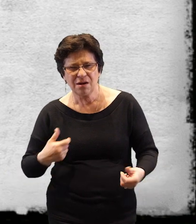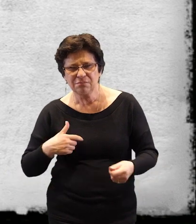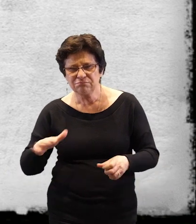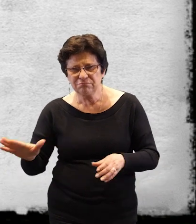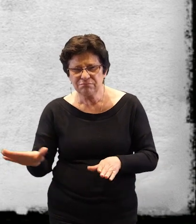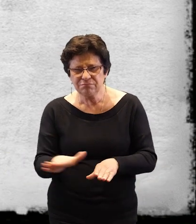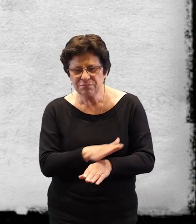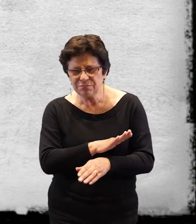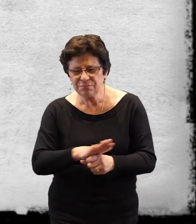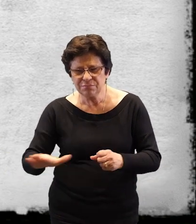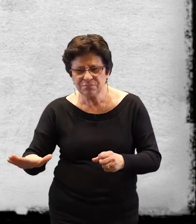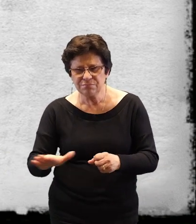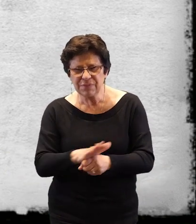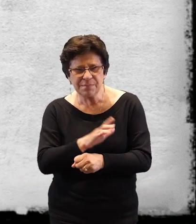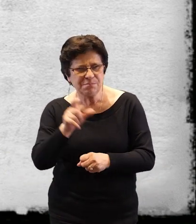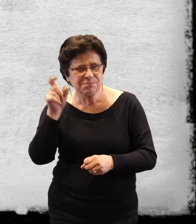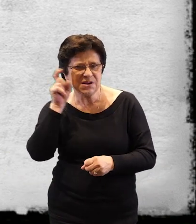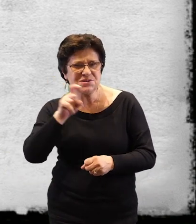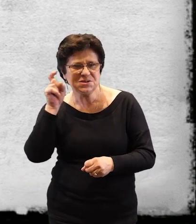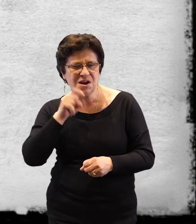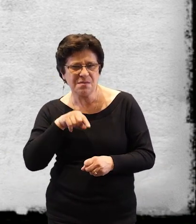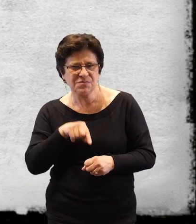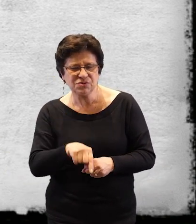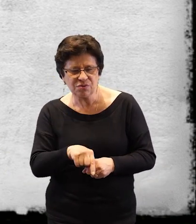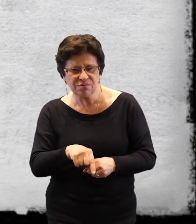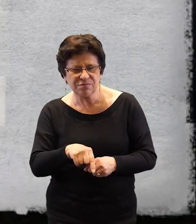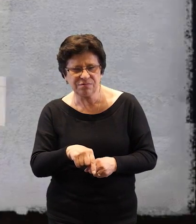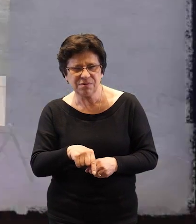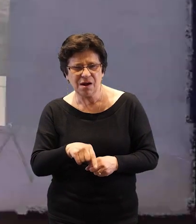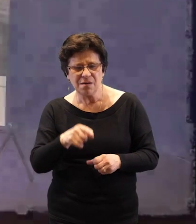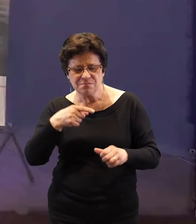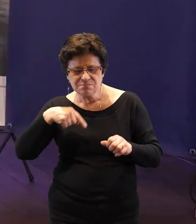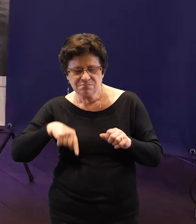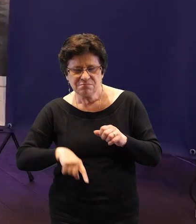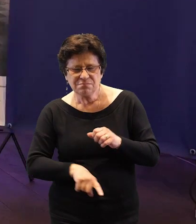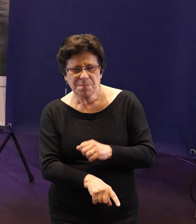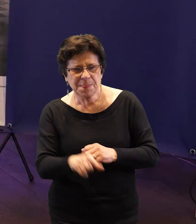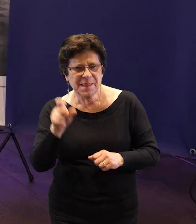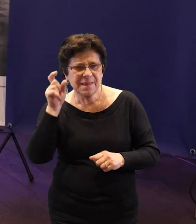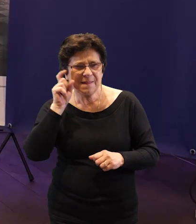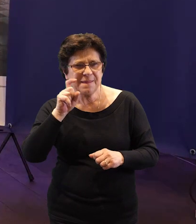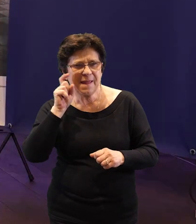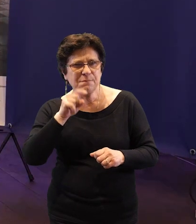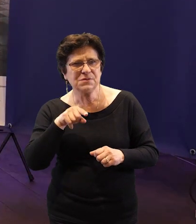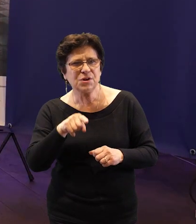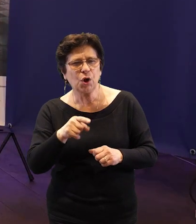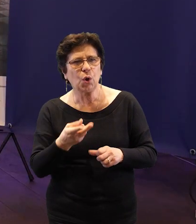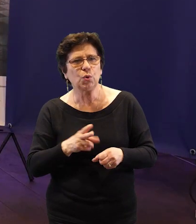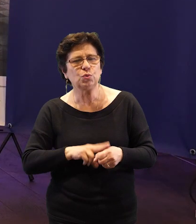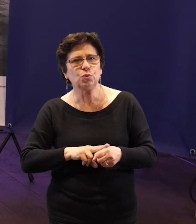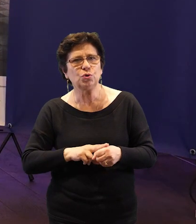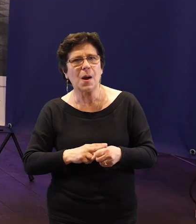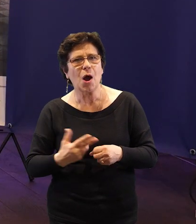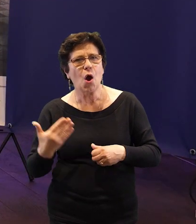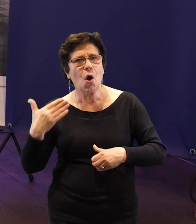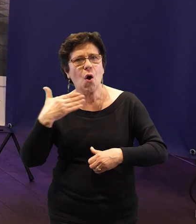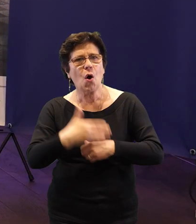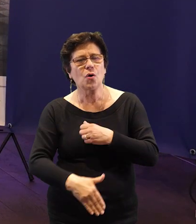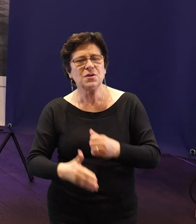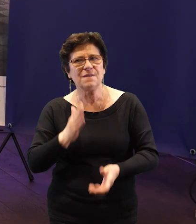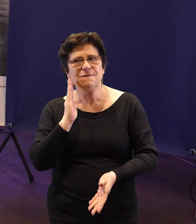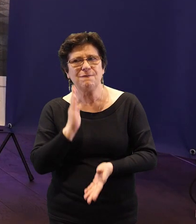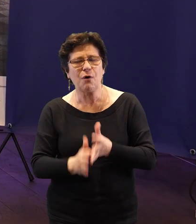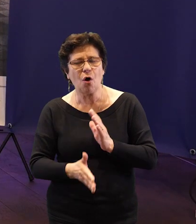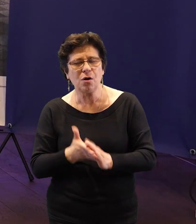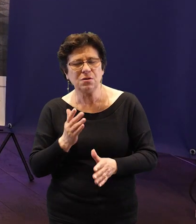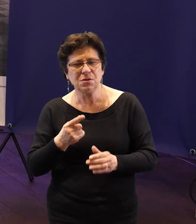zamaskowanych przez Niemców. Mało tego, podziemi, w których Niemcy mieli ukryć pod koniec wojny depozyt. A dlaczego myśmy